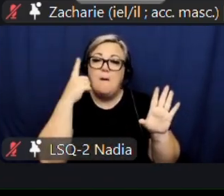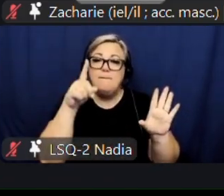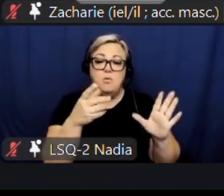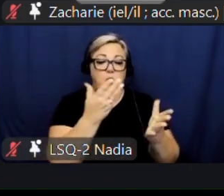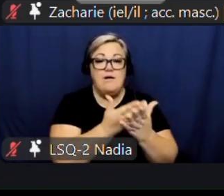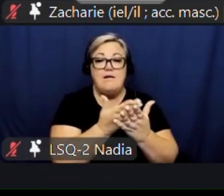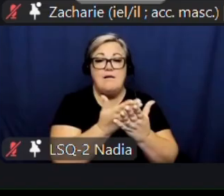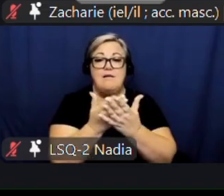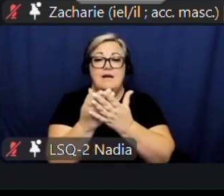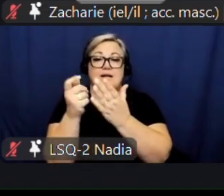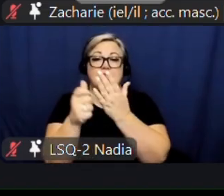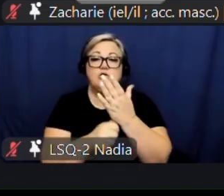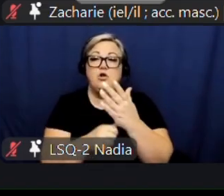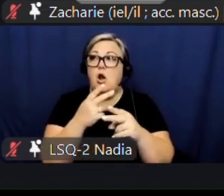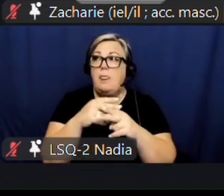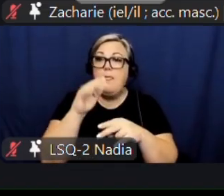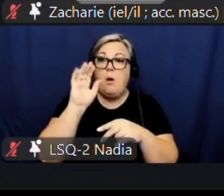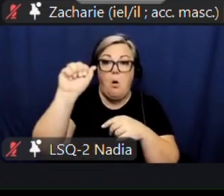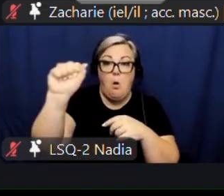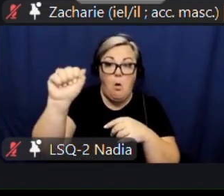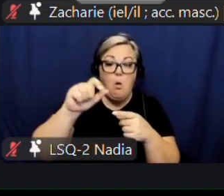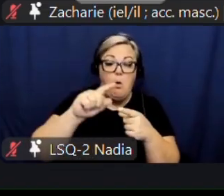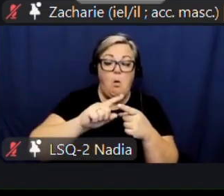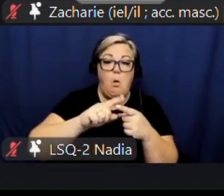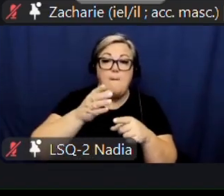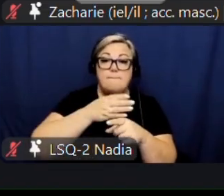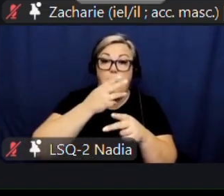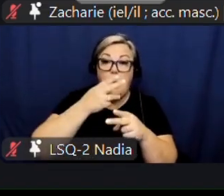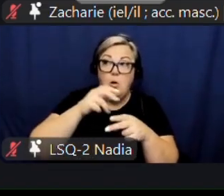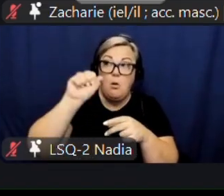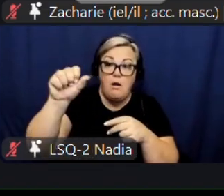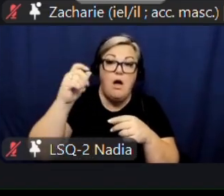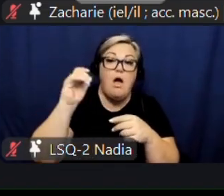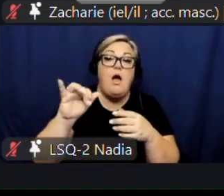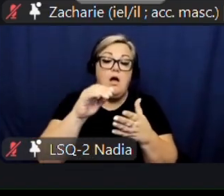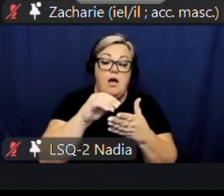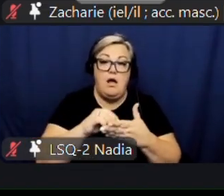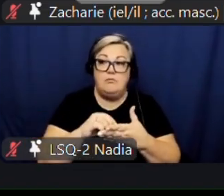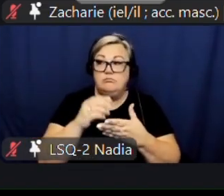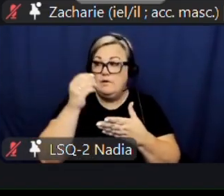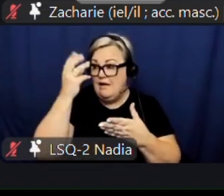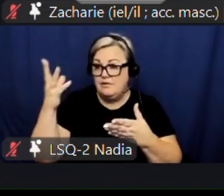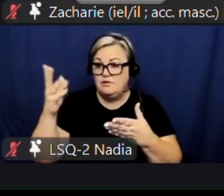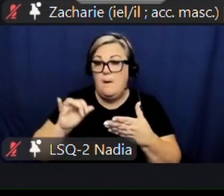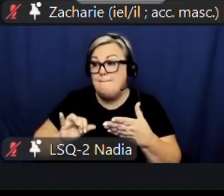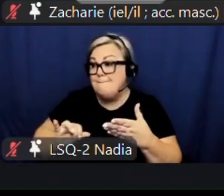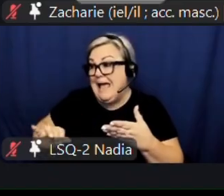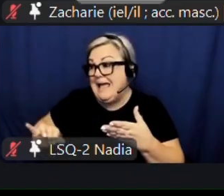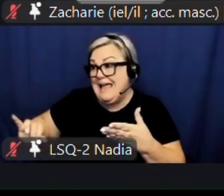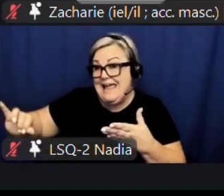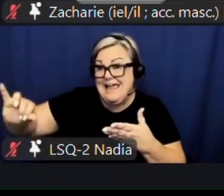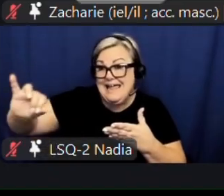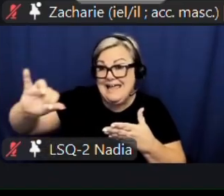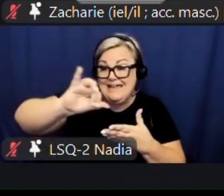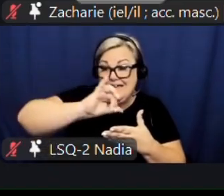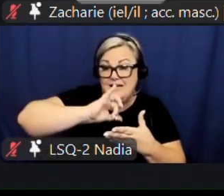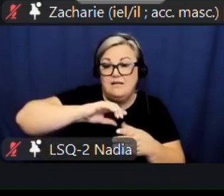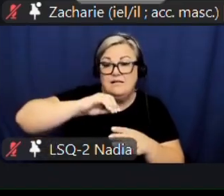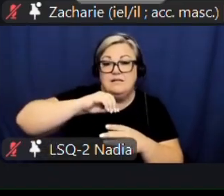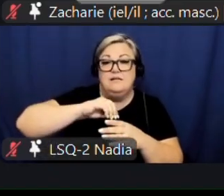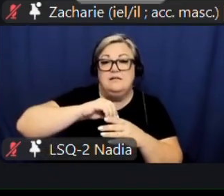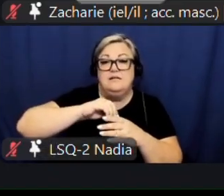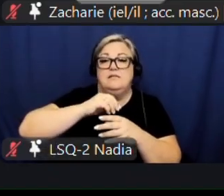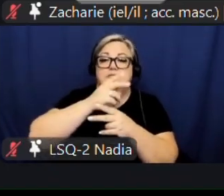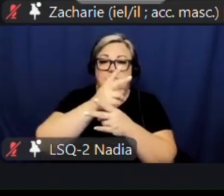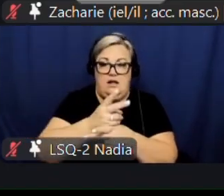documenter, récolter le nom d'usage, les pronoms d'une personne et s'assurer que cette information soit transmise à travers toutes les interactions dans le parcours de